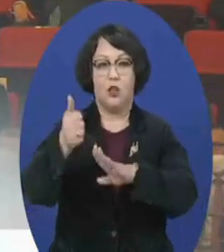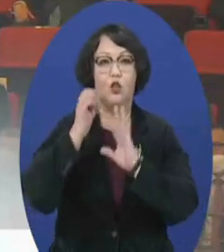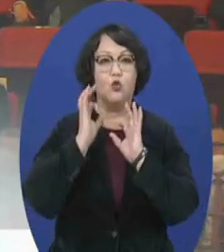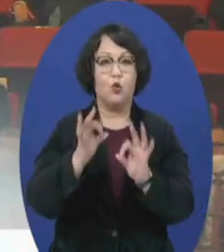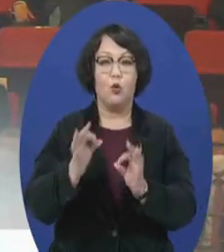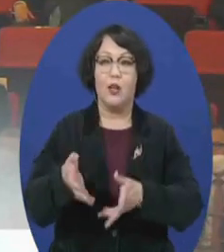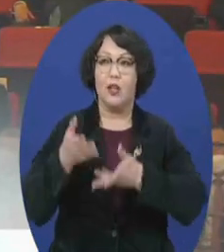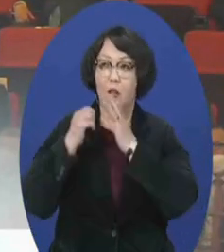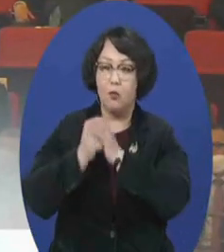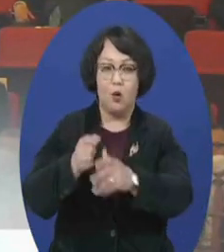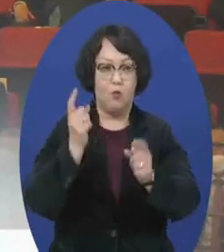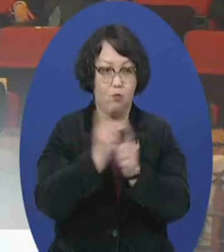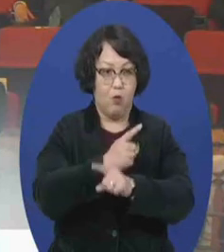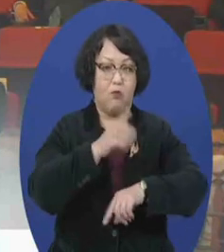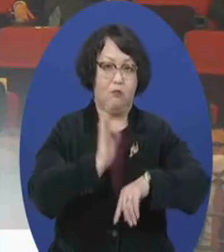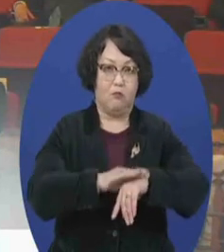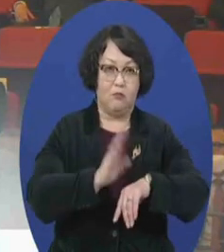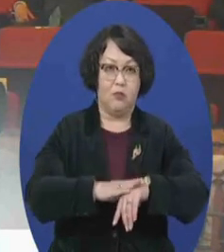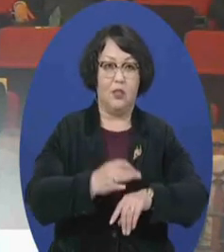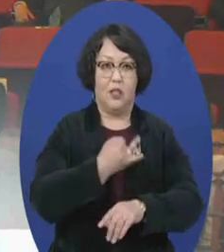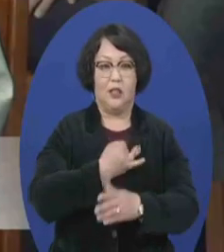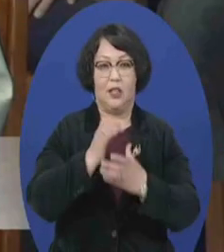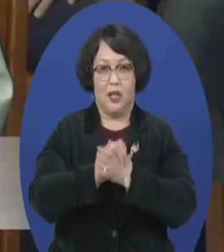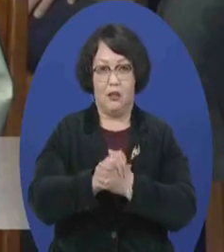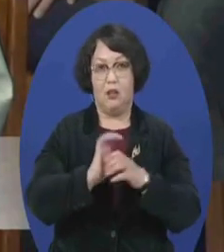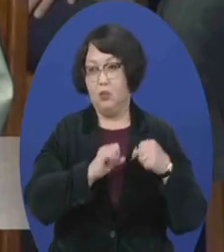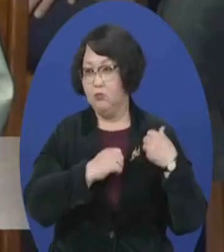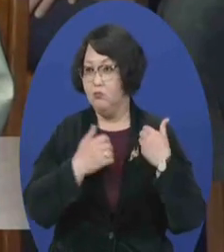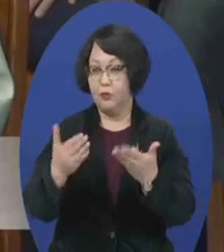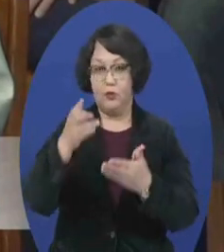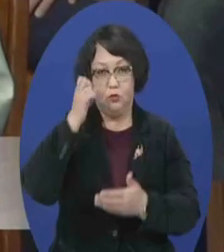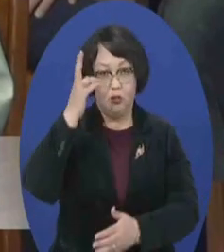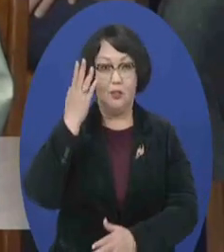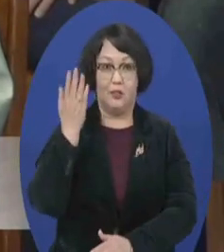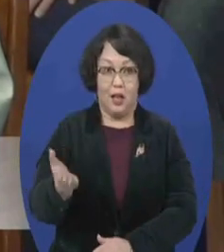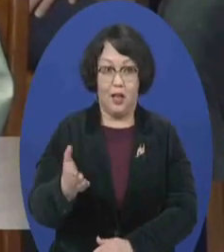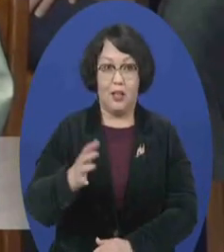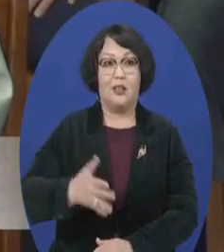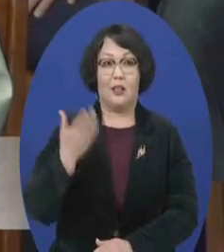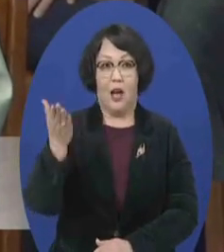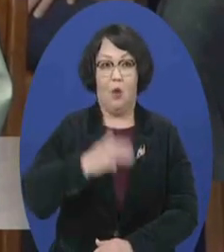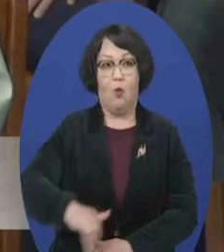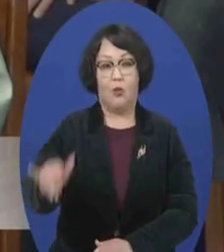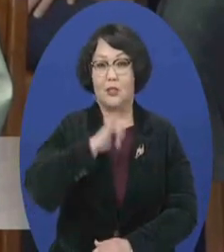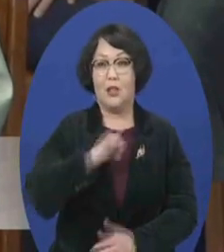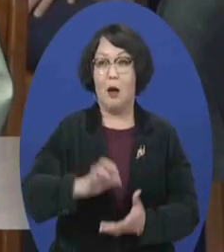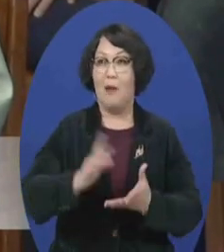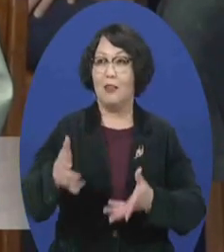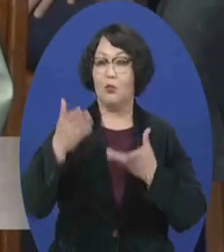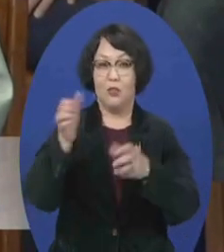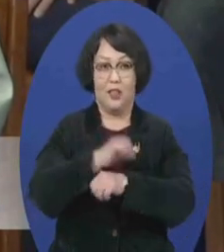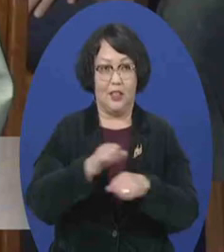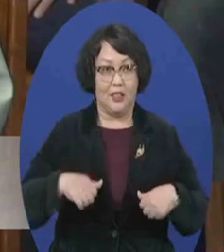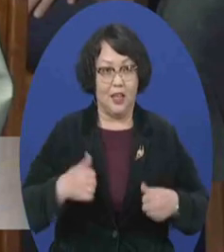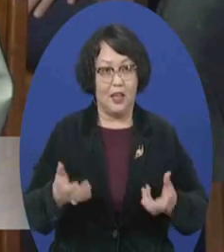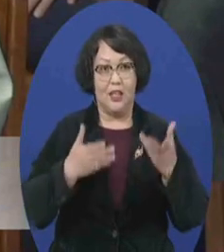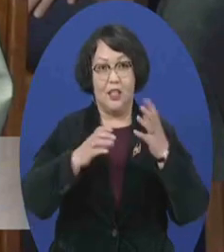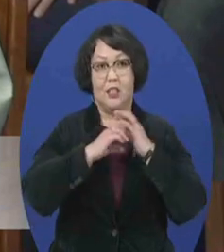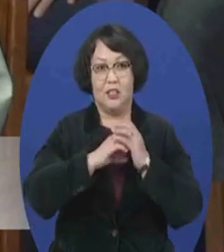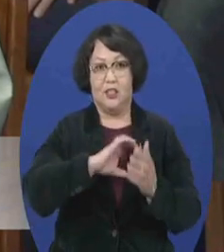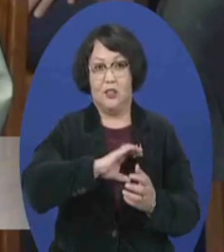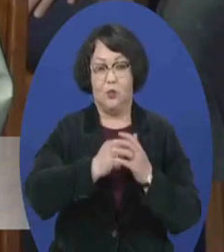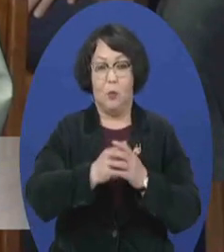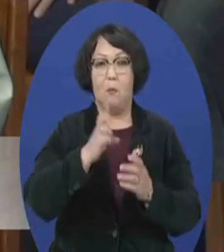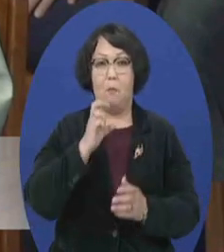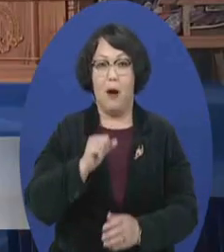эрхэмлэж бурууг засамжлан дохинуулагч мэн итгэл найдвараа даатгадаг. Таны улсаа мандуулж ардаа дээдлэх чин зорилго баялагтай